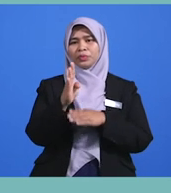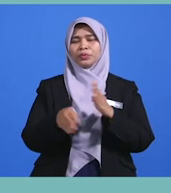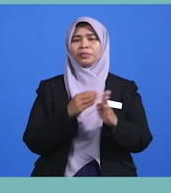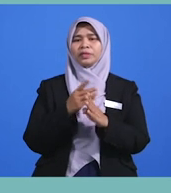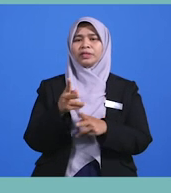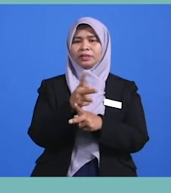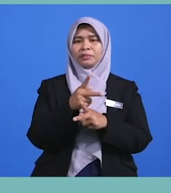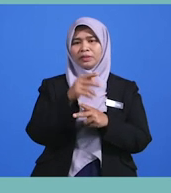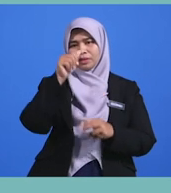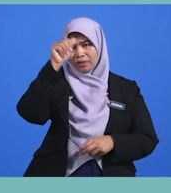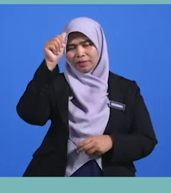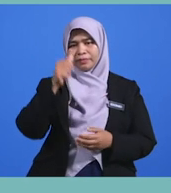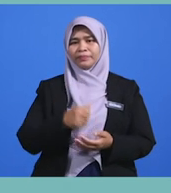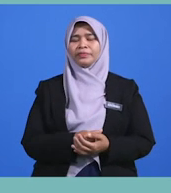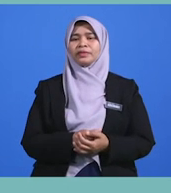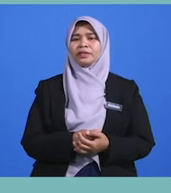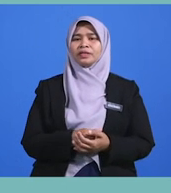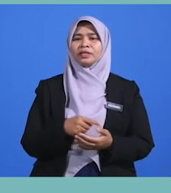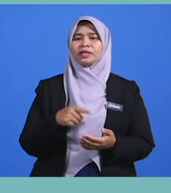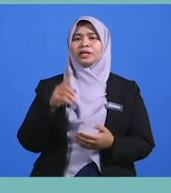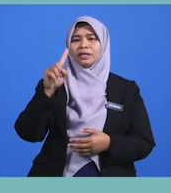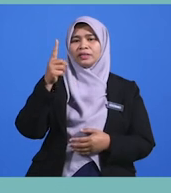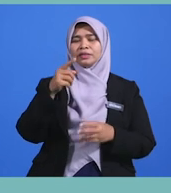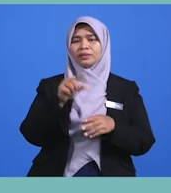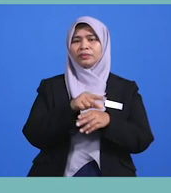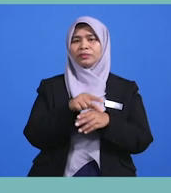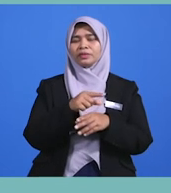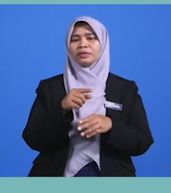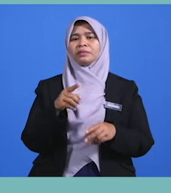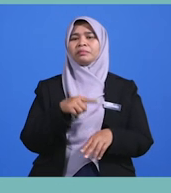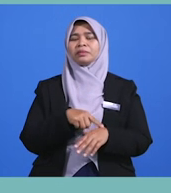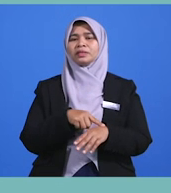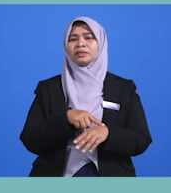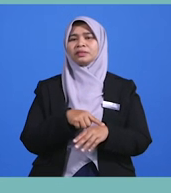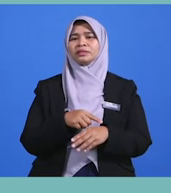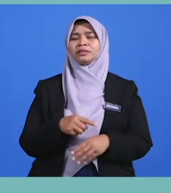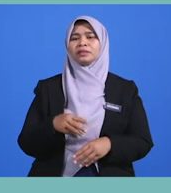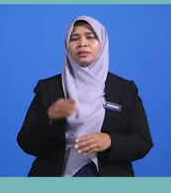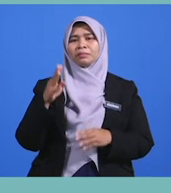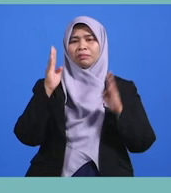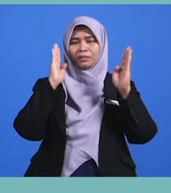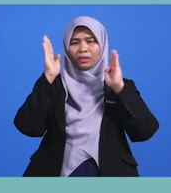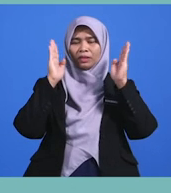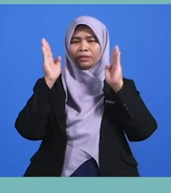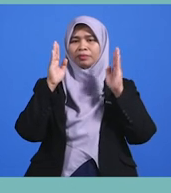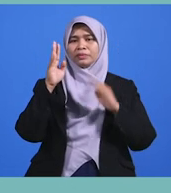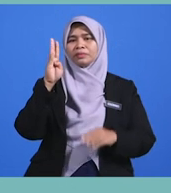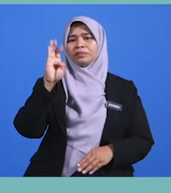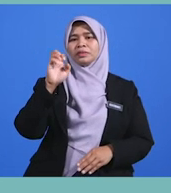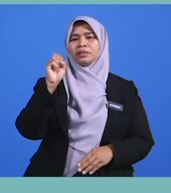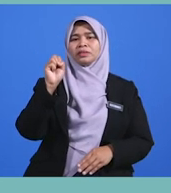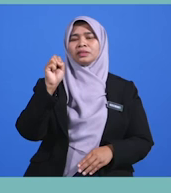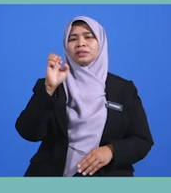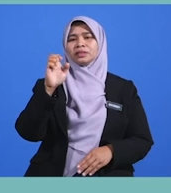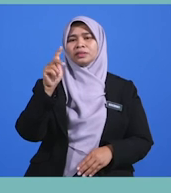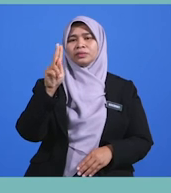Pada ketika itu, jata negara ini hanya digunakan ketika era negeri-negeri Melayu bersekutu sahaja yang melibatkan empat